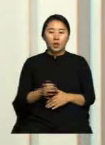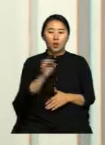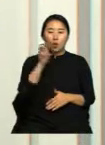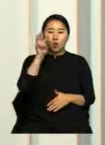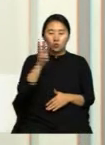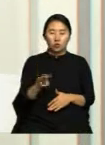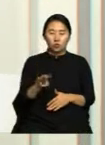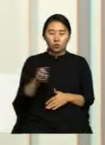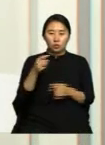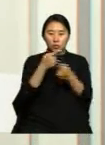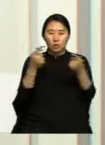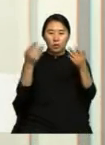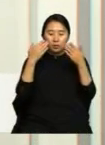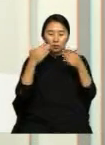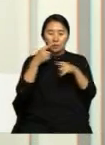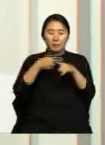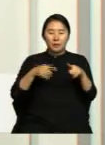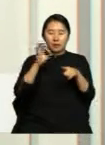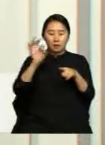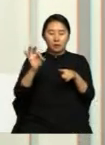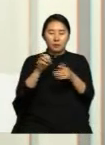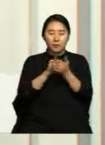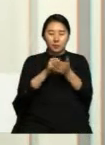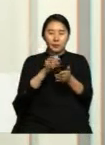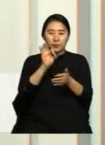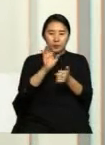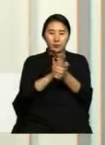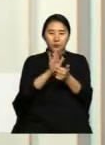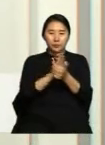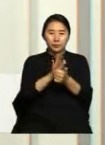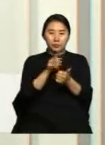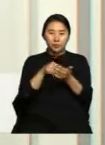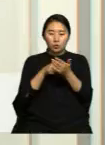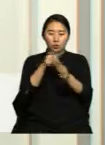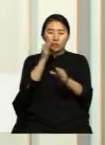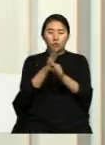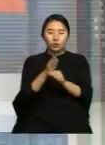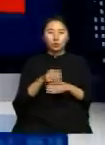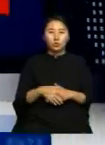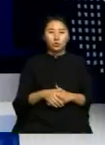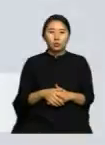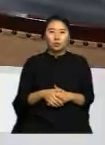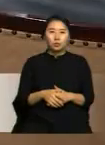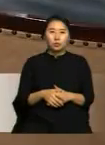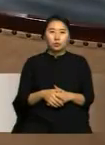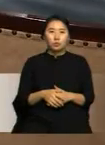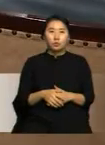여주 시의회가 대학생 반값 등록금을 위한 지원 조례를 추진 중인 것으로 확인됐습니다